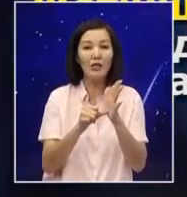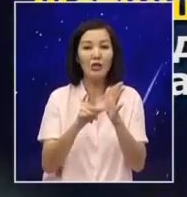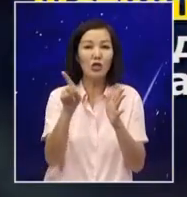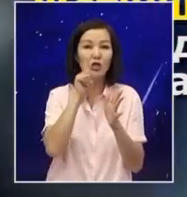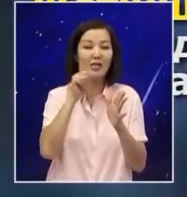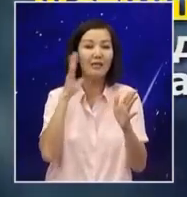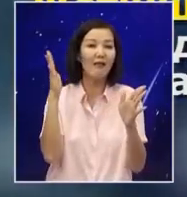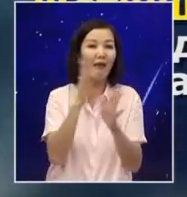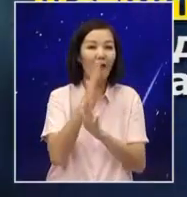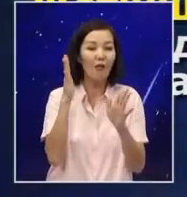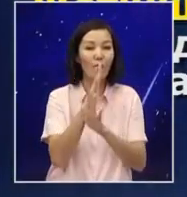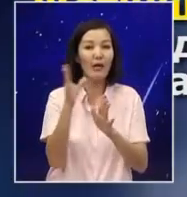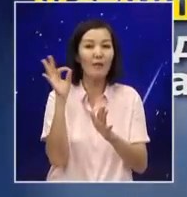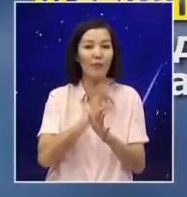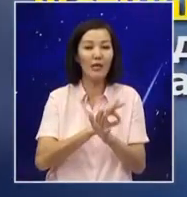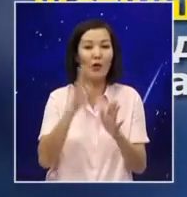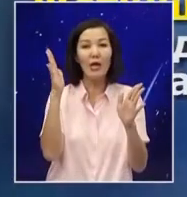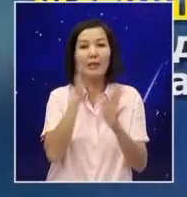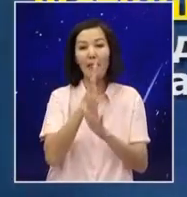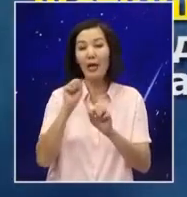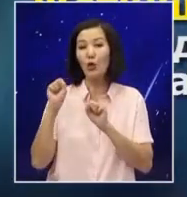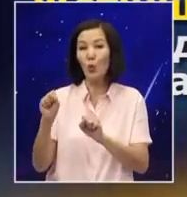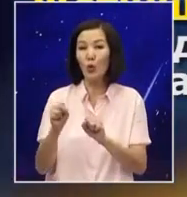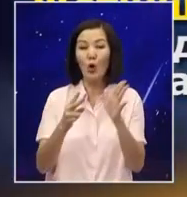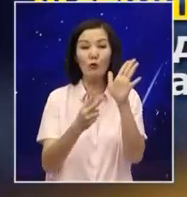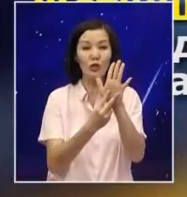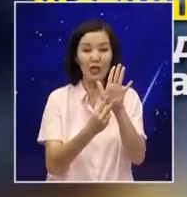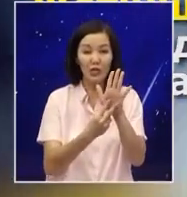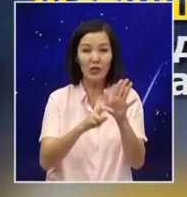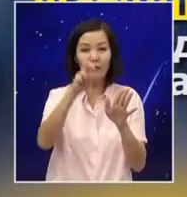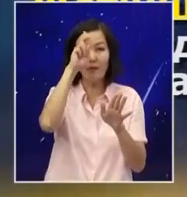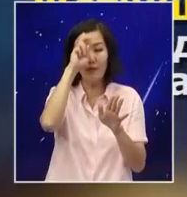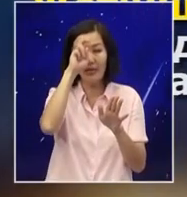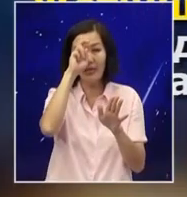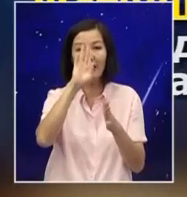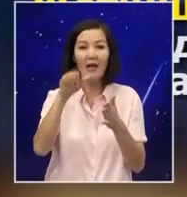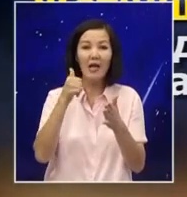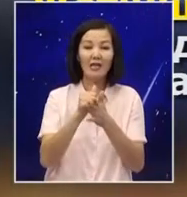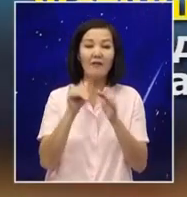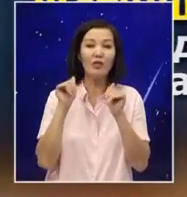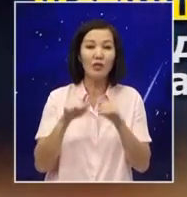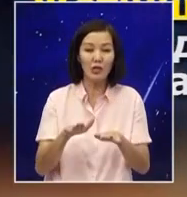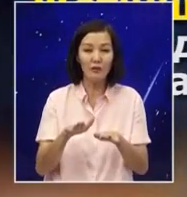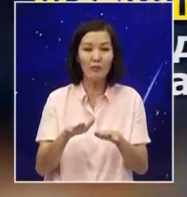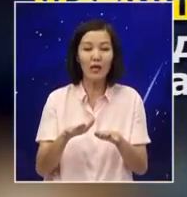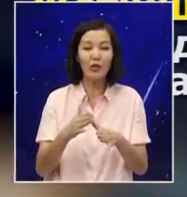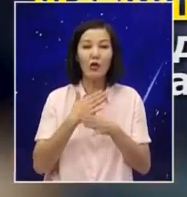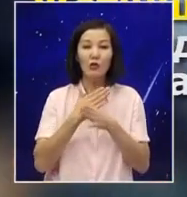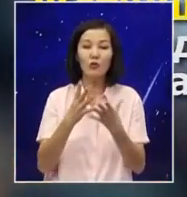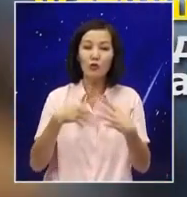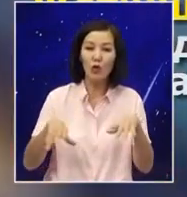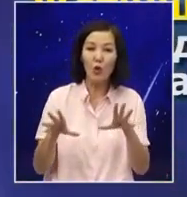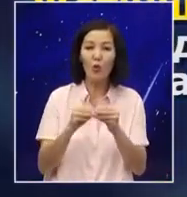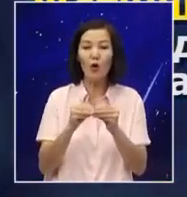экономиканы пайдалану, қоршаған ортаны қорғау, жетіншісі мемлекеттің негізі бар шешімдерді қабылдауы және сол үшін қоғам